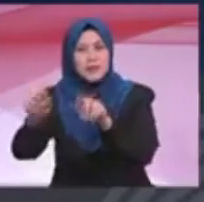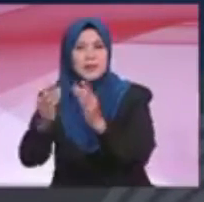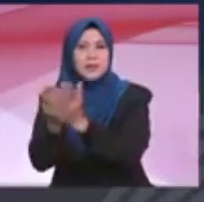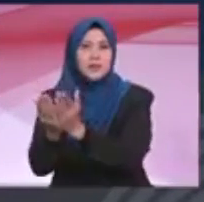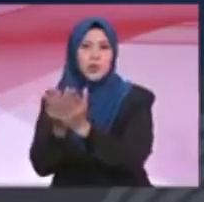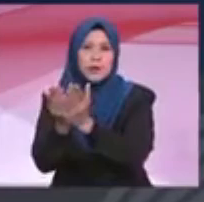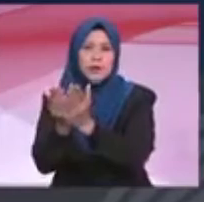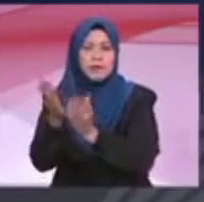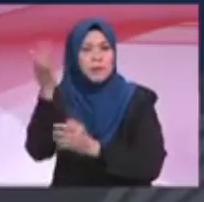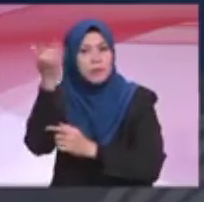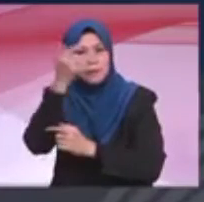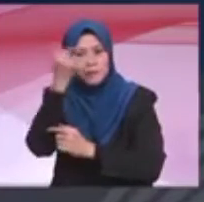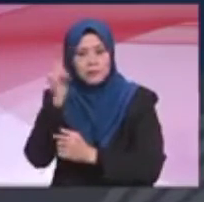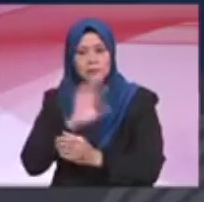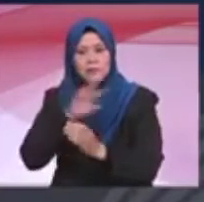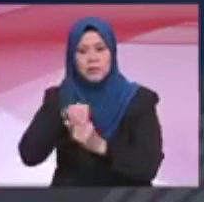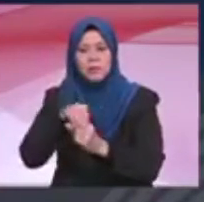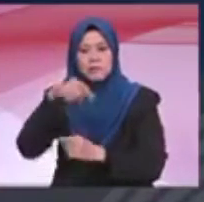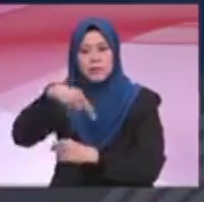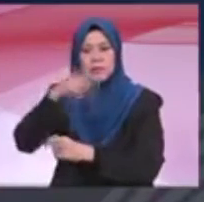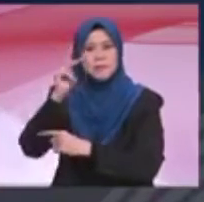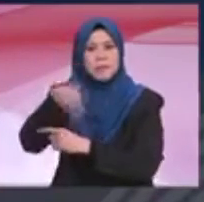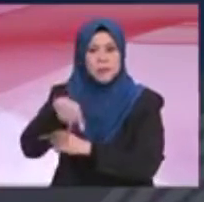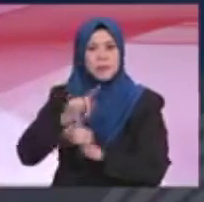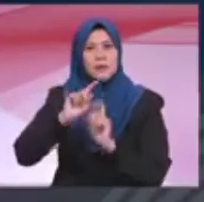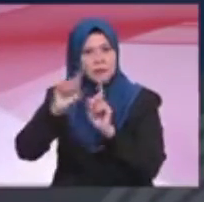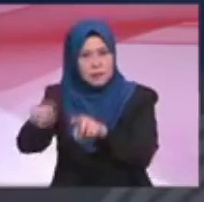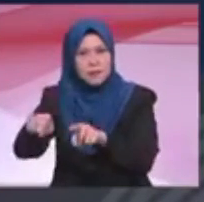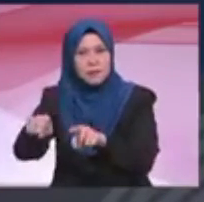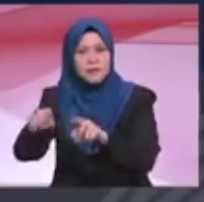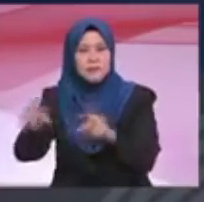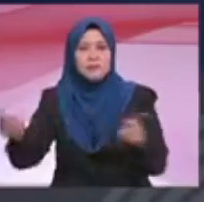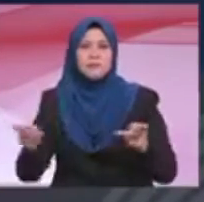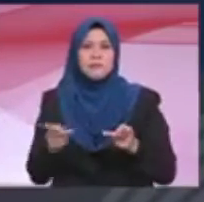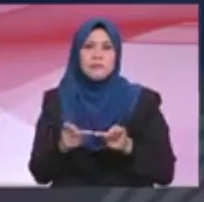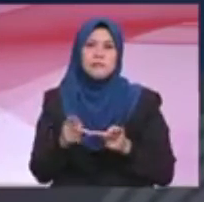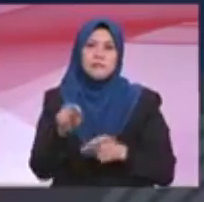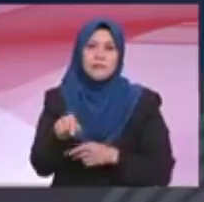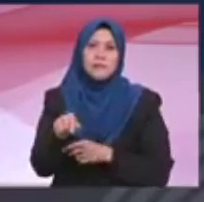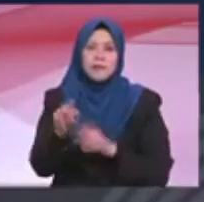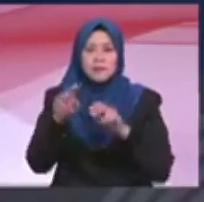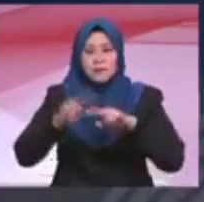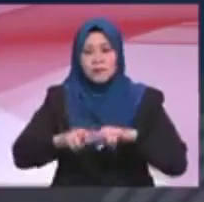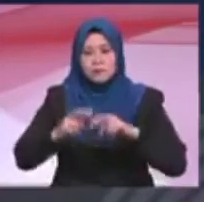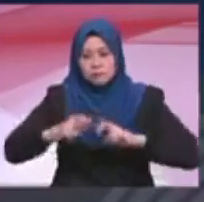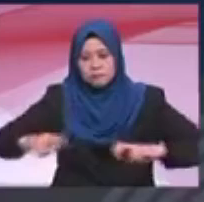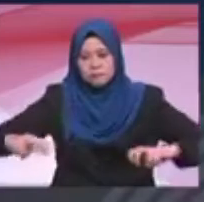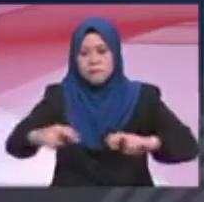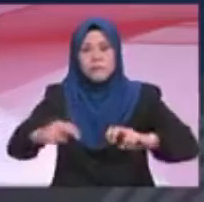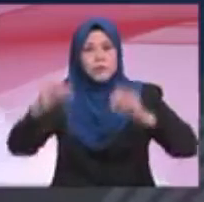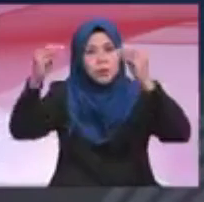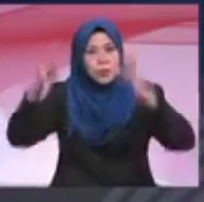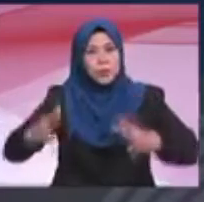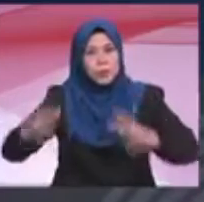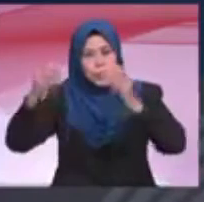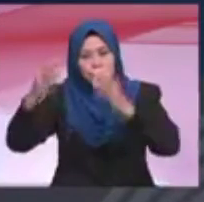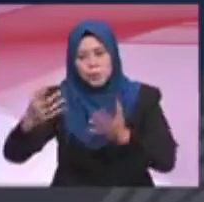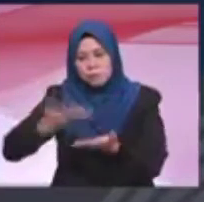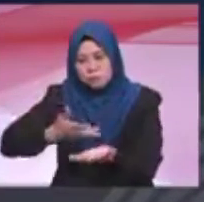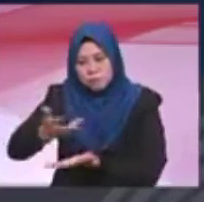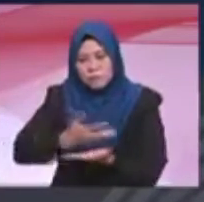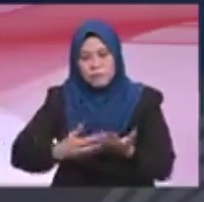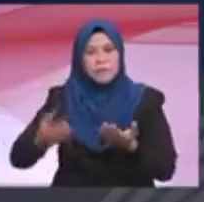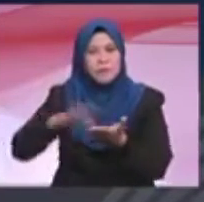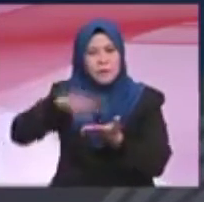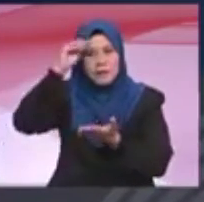sekolah, termasuk di negeri PKP. Ini bagi memastikan mereka dapat duduk bersama dengan guru-guru mereka, mengulang